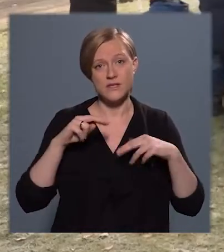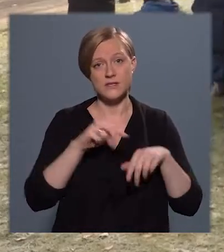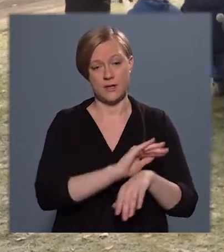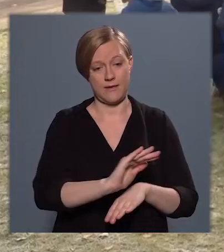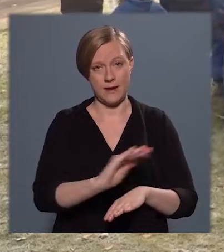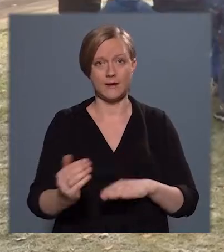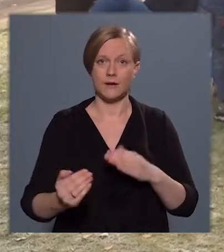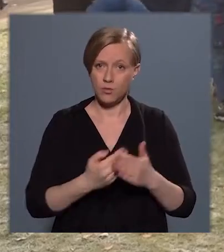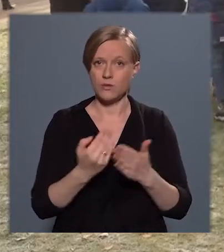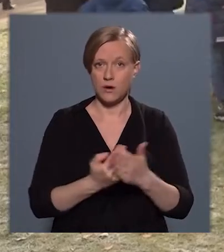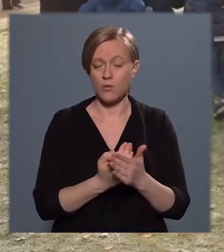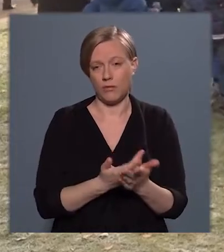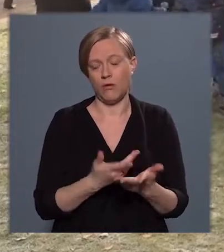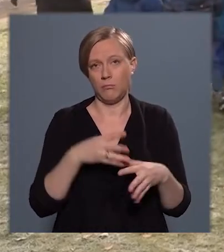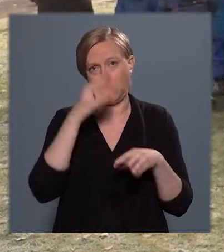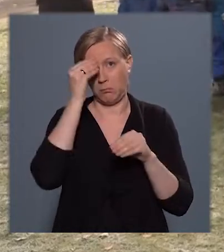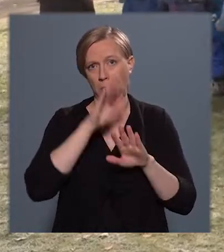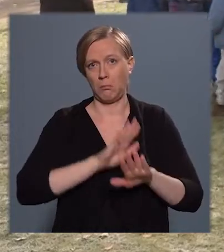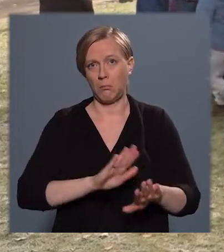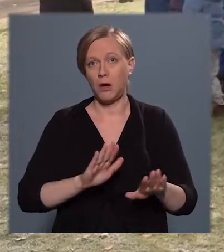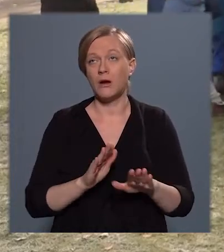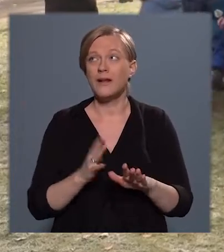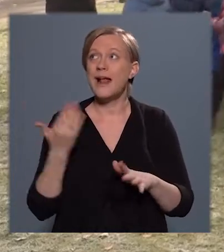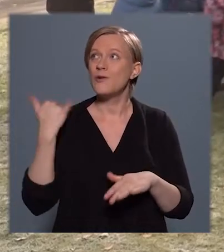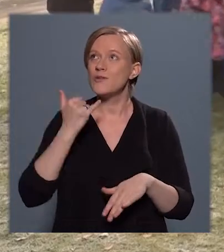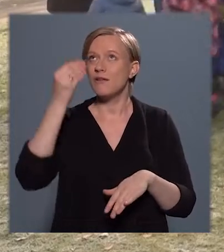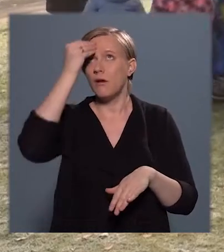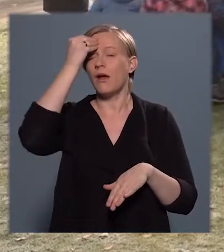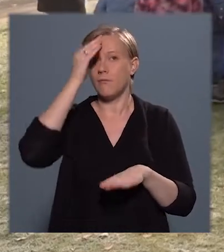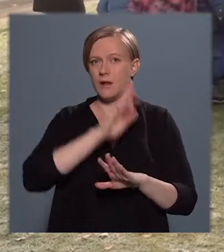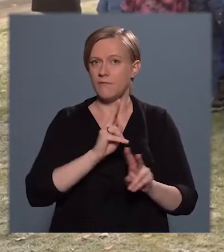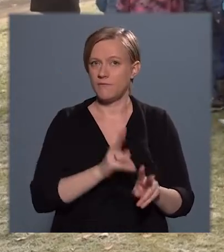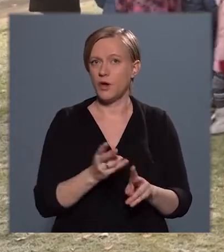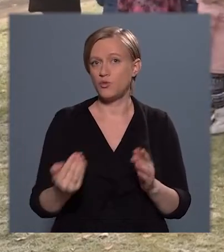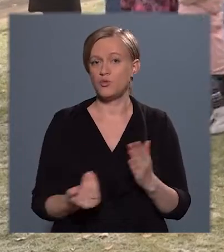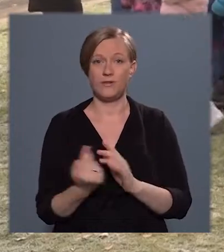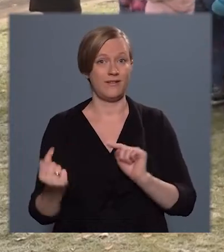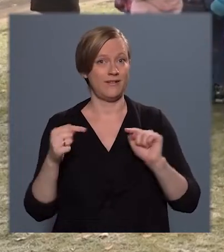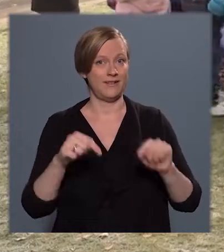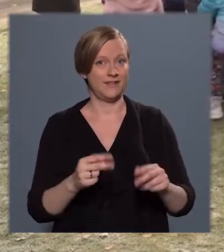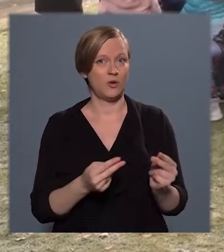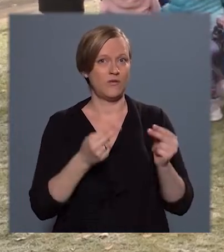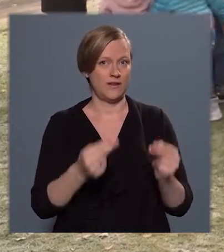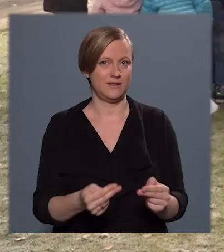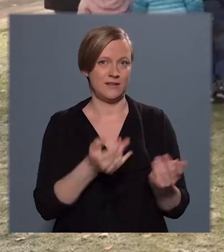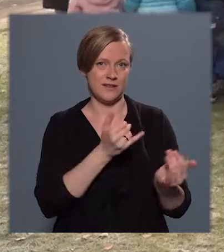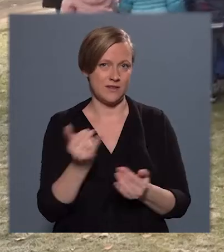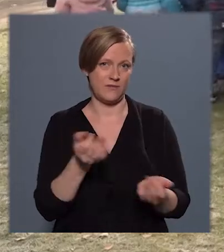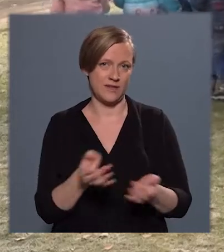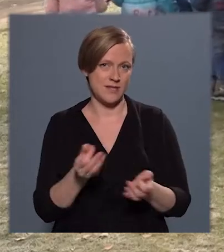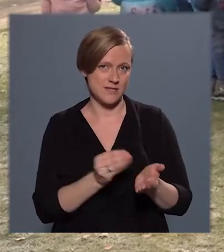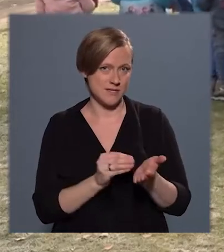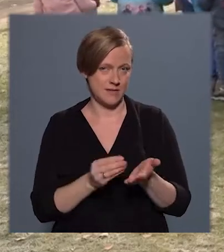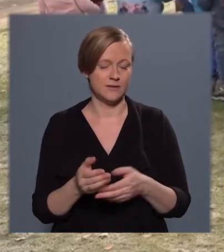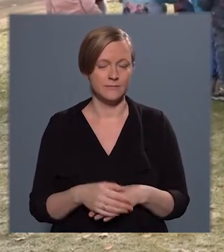gyerekeknek, az élmény megmarad, és fel is idézik az előző évi élményeiket, amikor újra a következő évben elkészítik ezeket